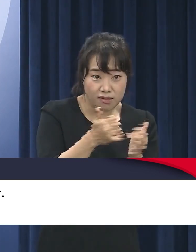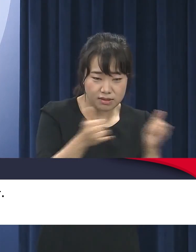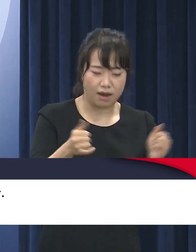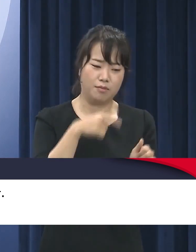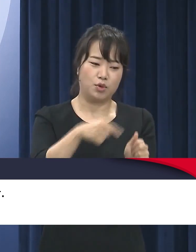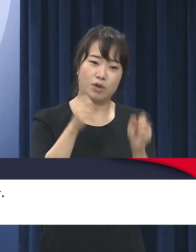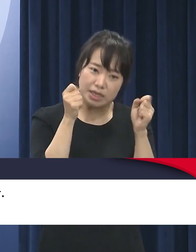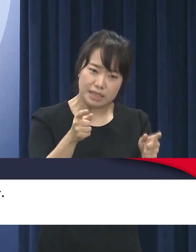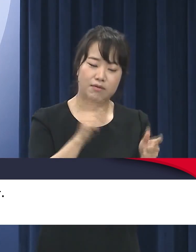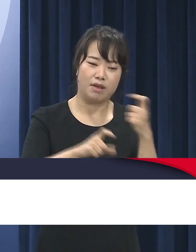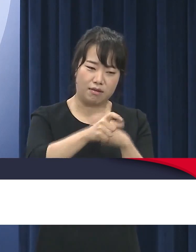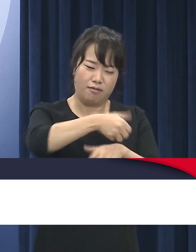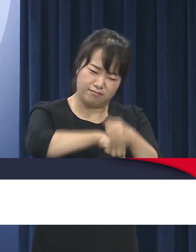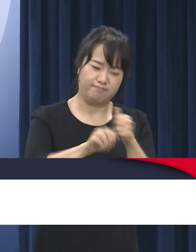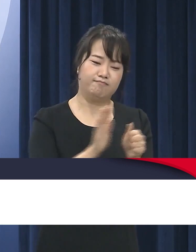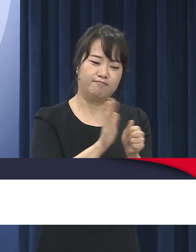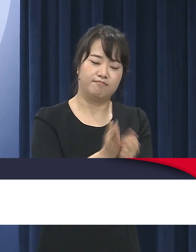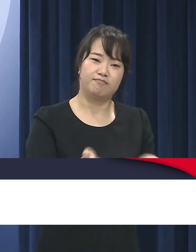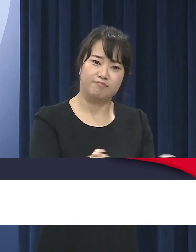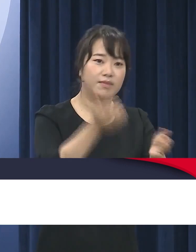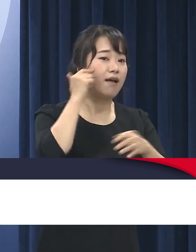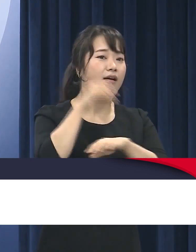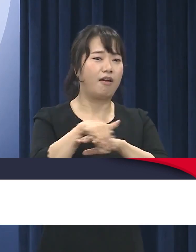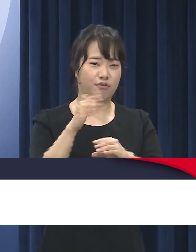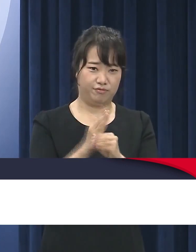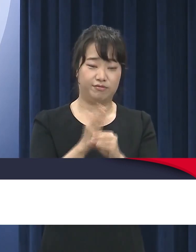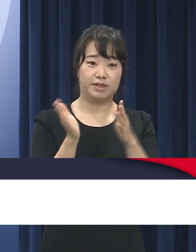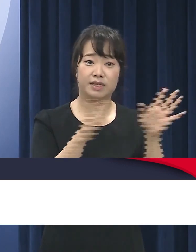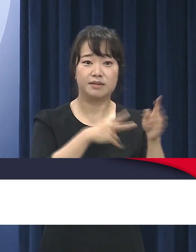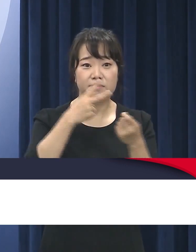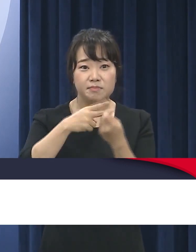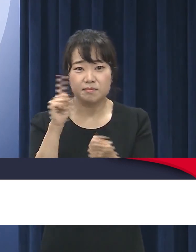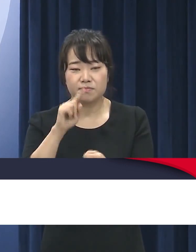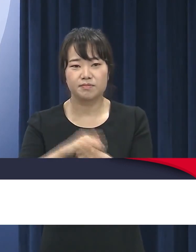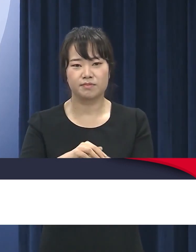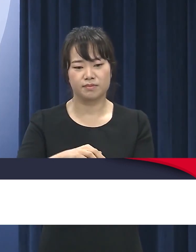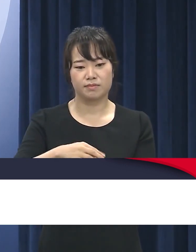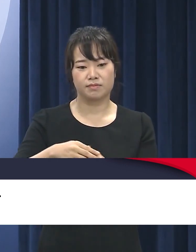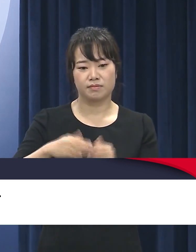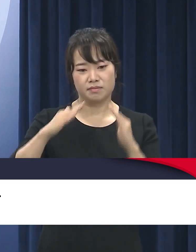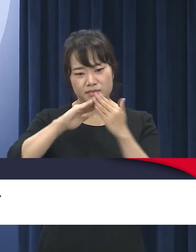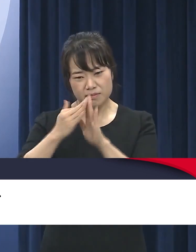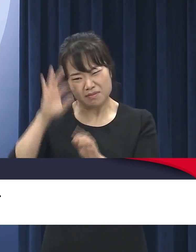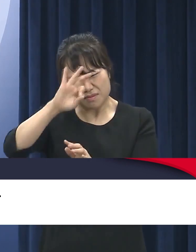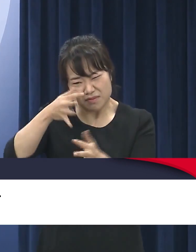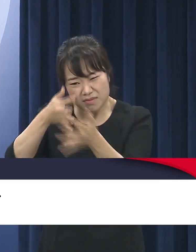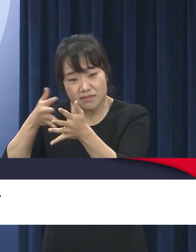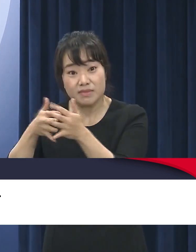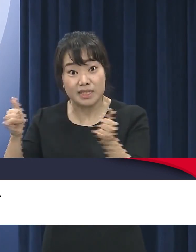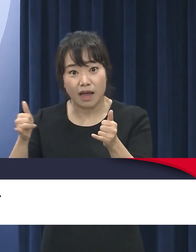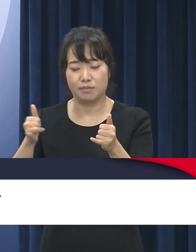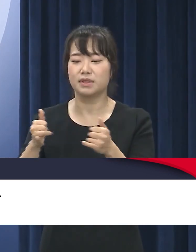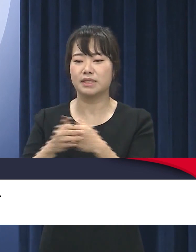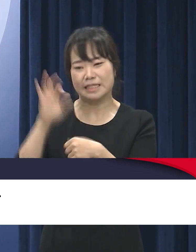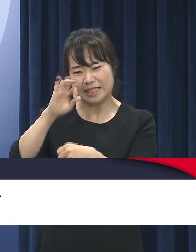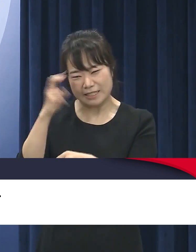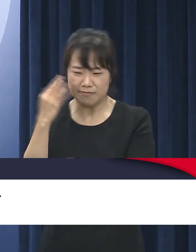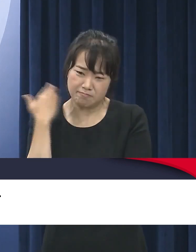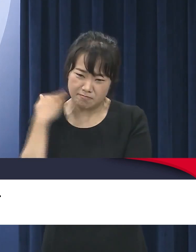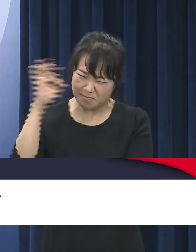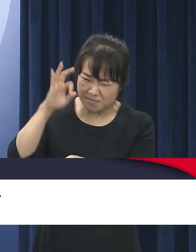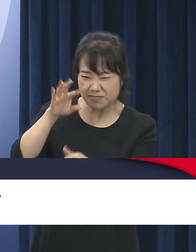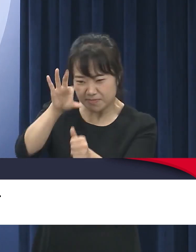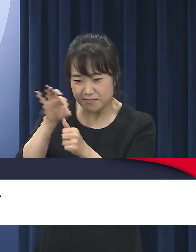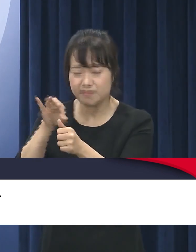기회를 적극 보장합니다. 두 번째로 빈곤 사각지대 적극 해소입니다. 의료급여 부양 의무자